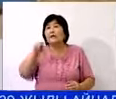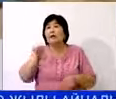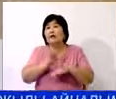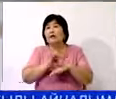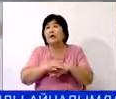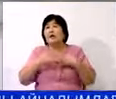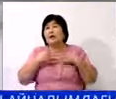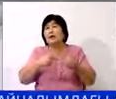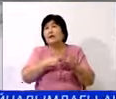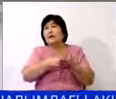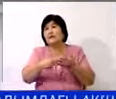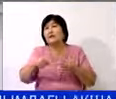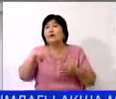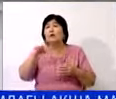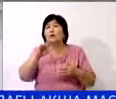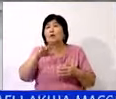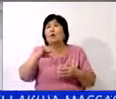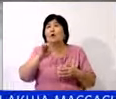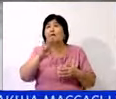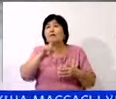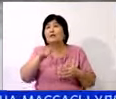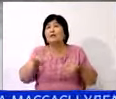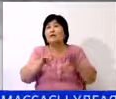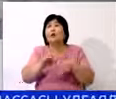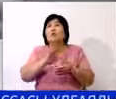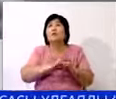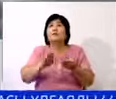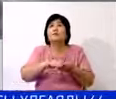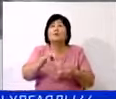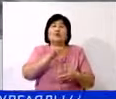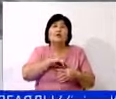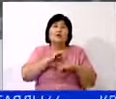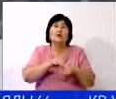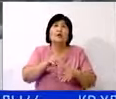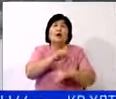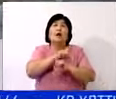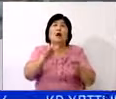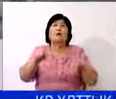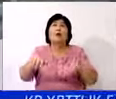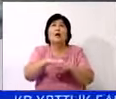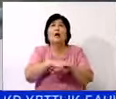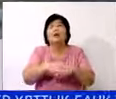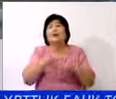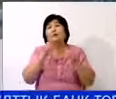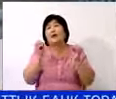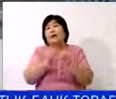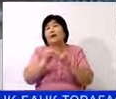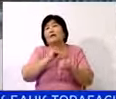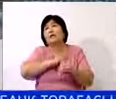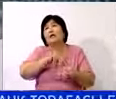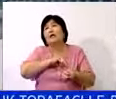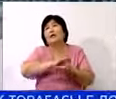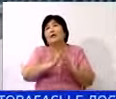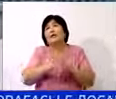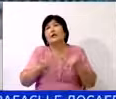шығарып, провизорлық стационарда жаптық. Енді бұл жерлерге дезинфекция жұмыстары жүргізіліп, аурухана халыққа қалыпты жағдайда қызмет көрсететін